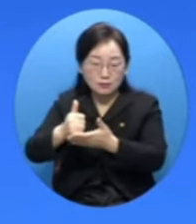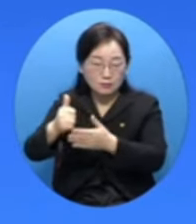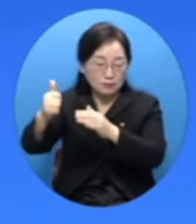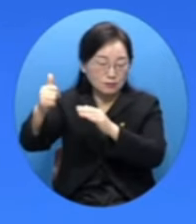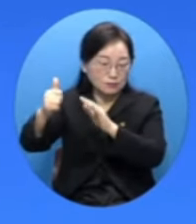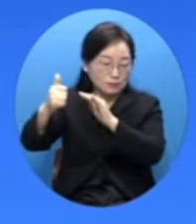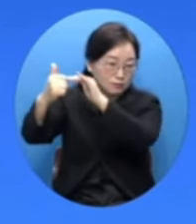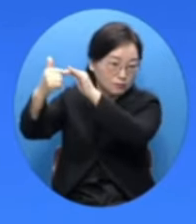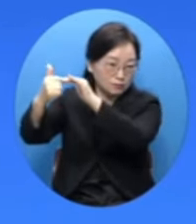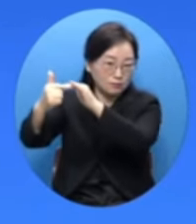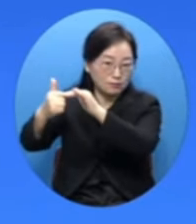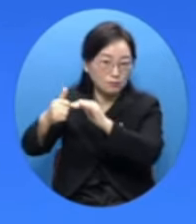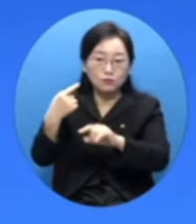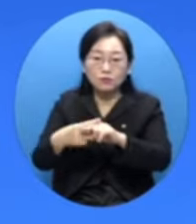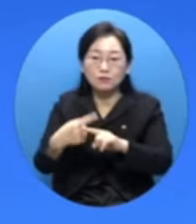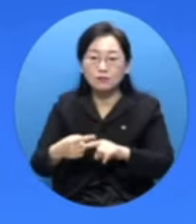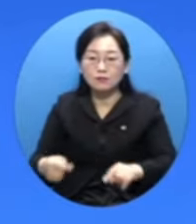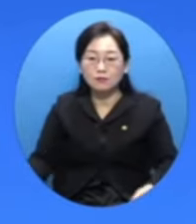있는 것입니다.